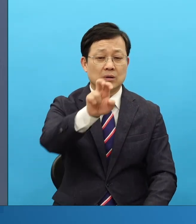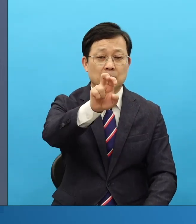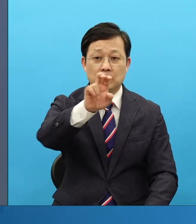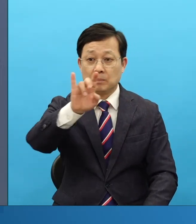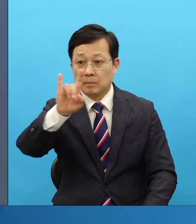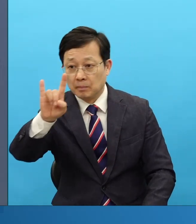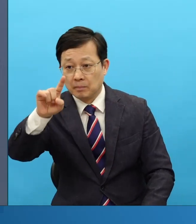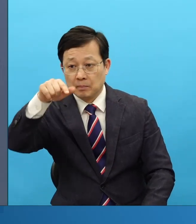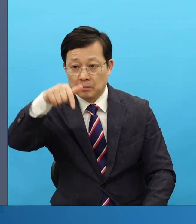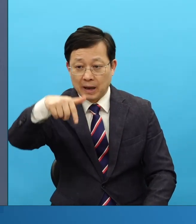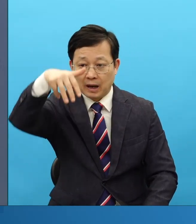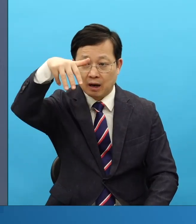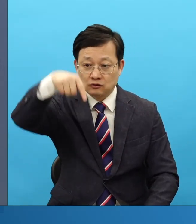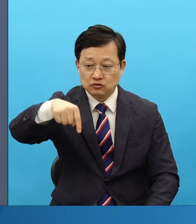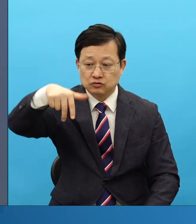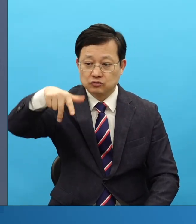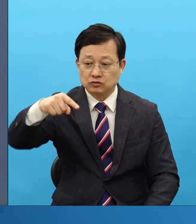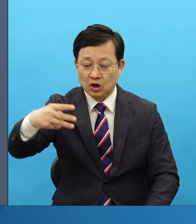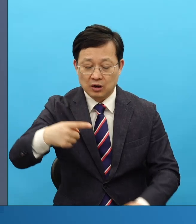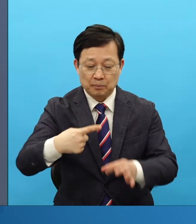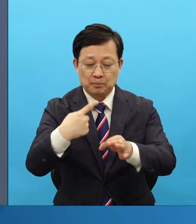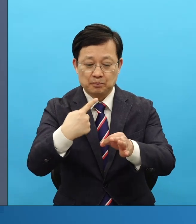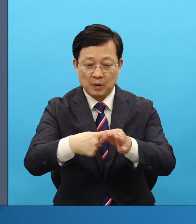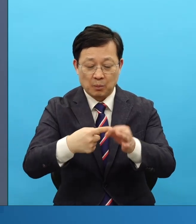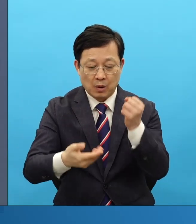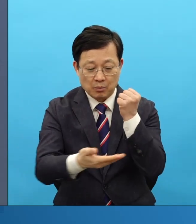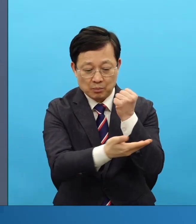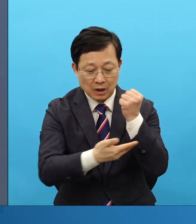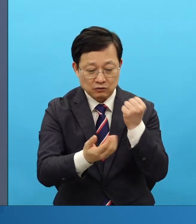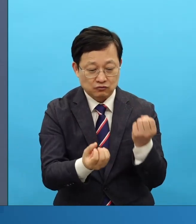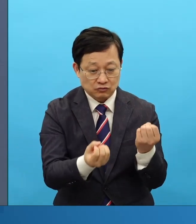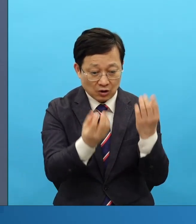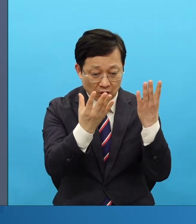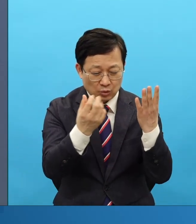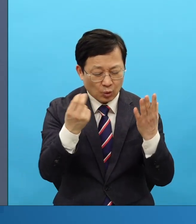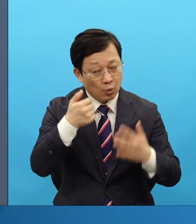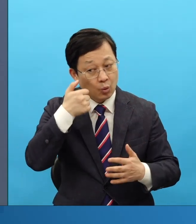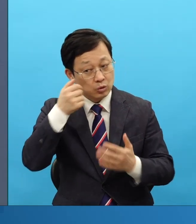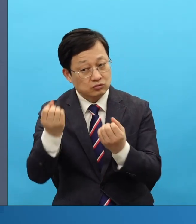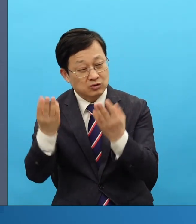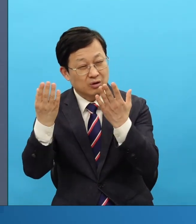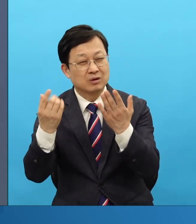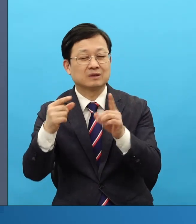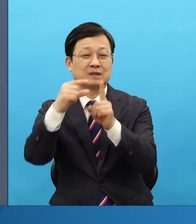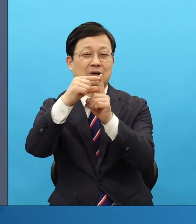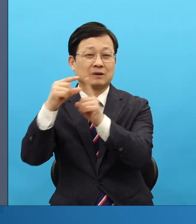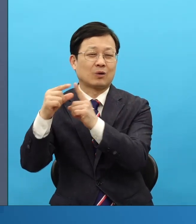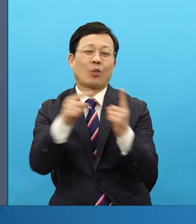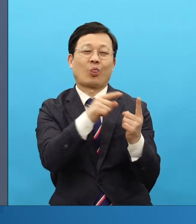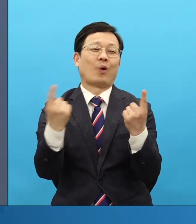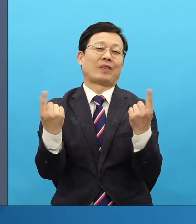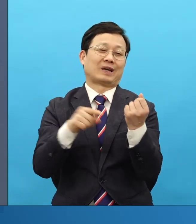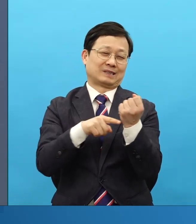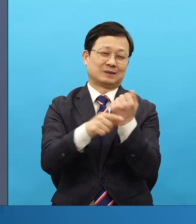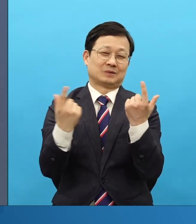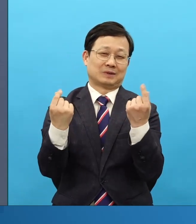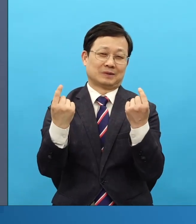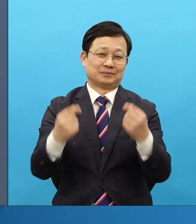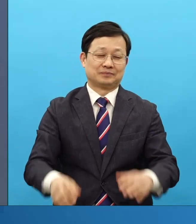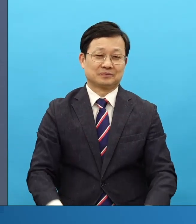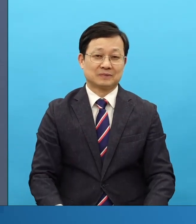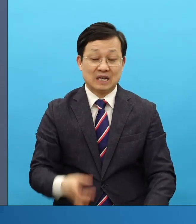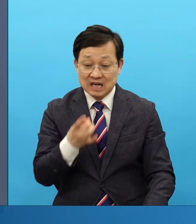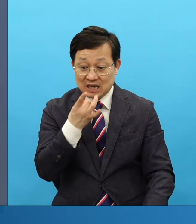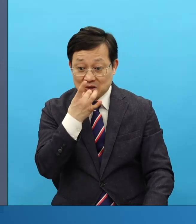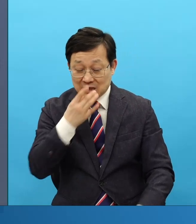And so we call that the day of 혹은 inhabitants, 오순절이다 이렇게 얘기해요. or the Pentecost. 그런데 이 곡식을 거두어서 창고에 저장했다 이걸